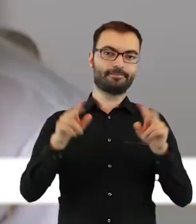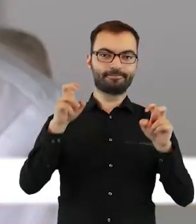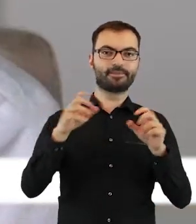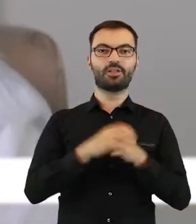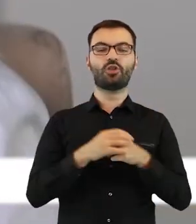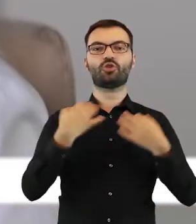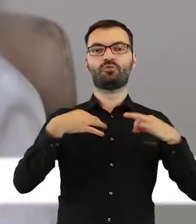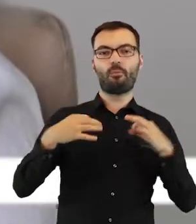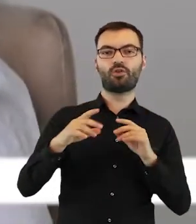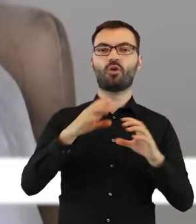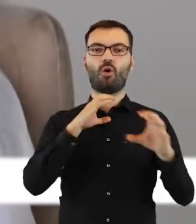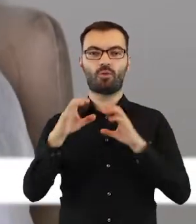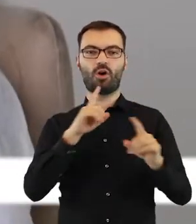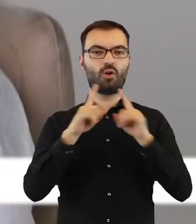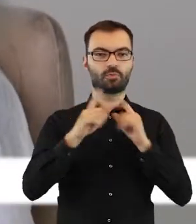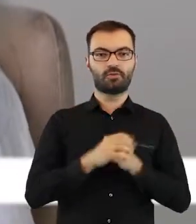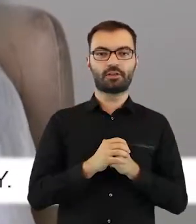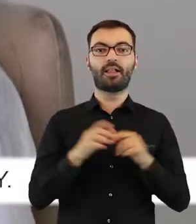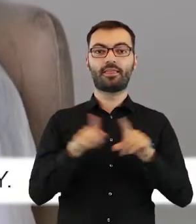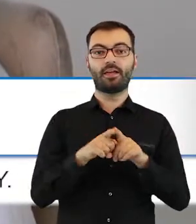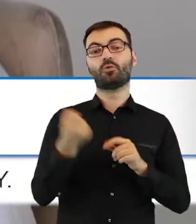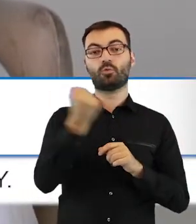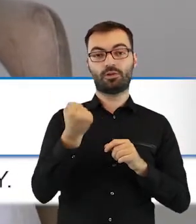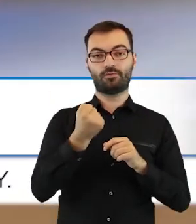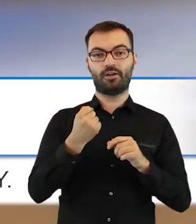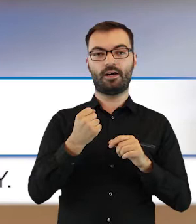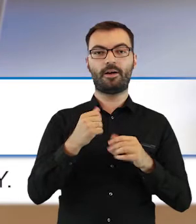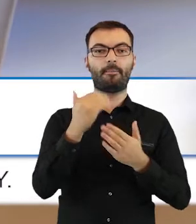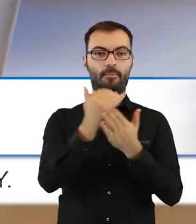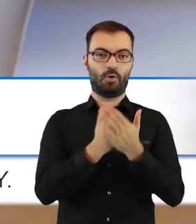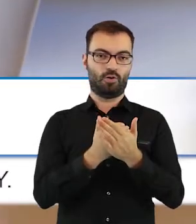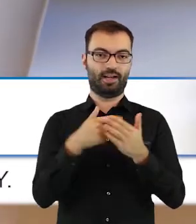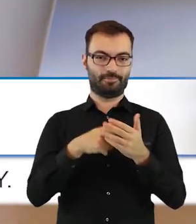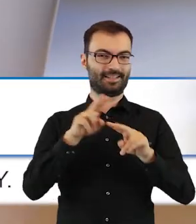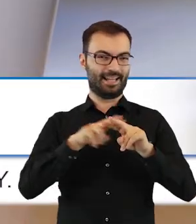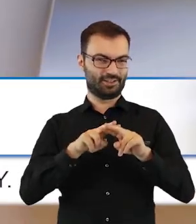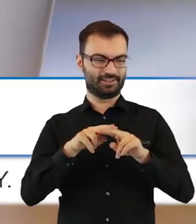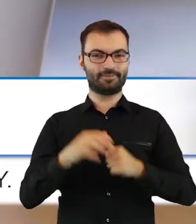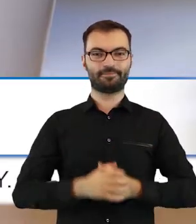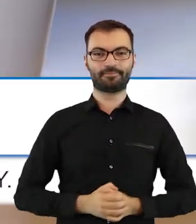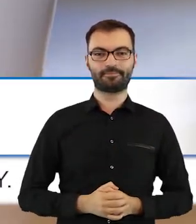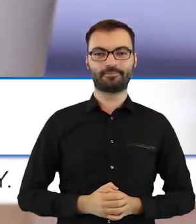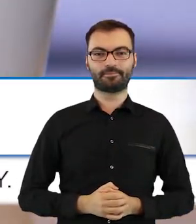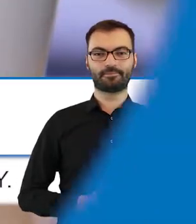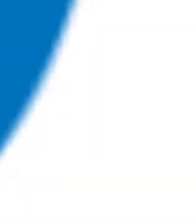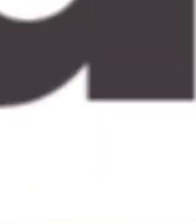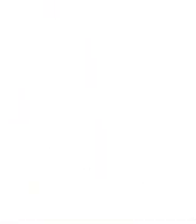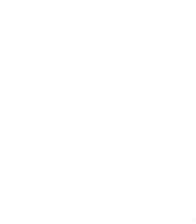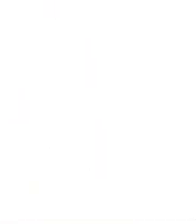stopniu umożliwiającym swobodną komunikację oraz obsługę programów wspomagających prowadzone analizy.